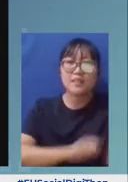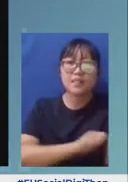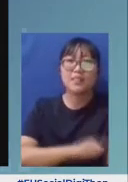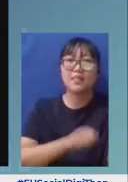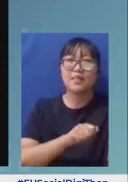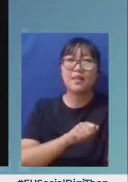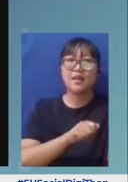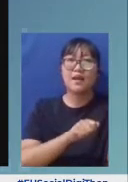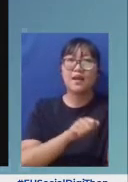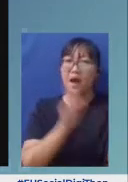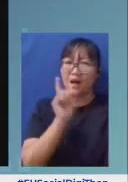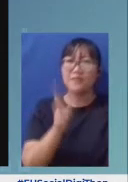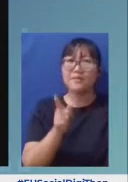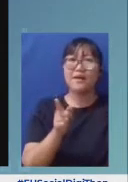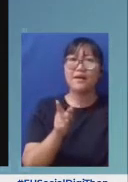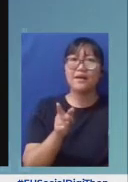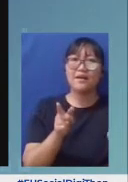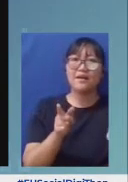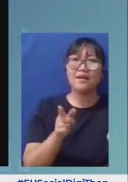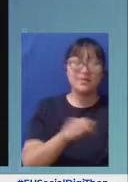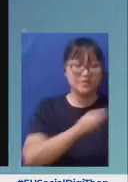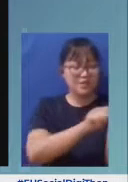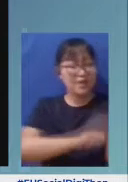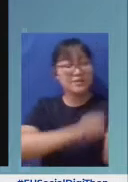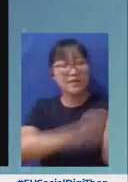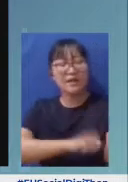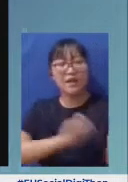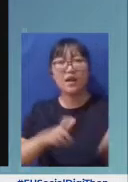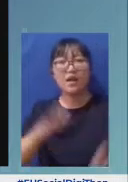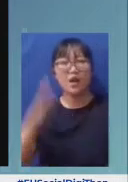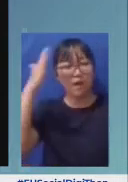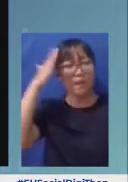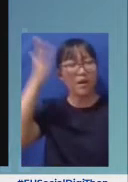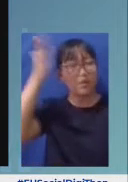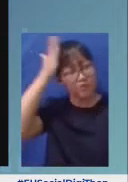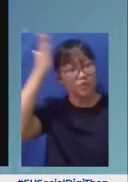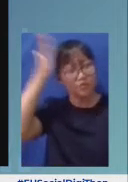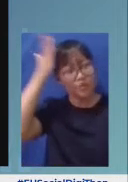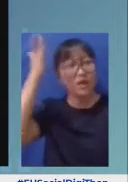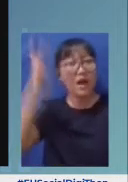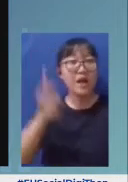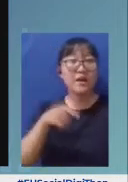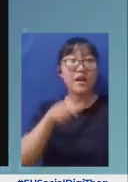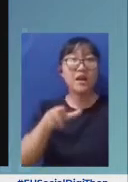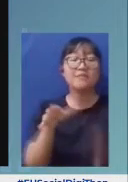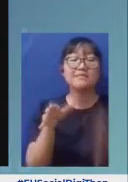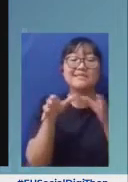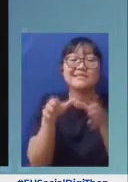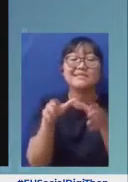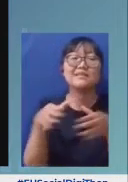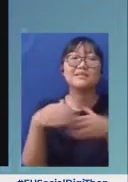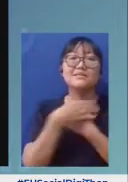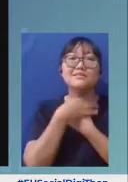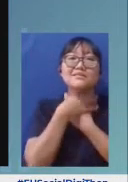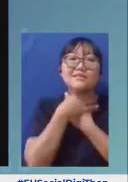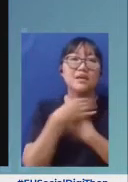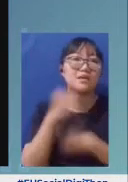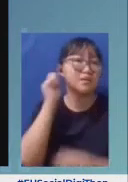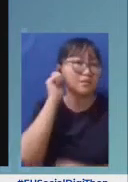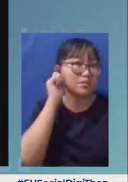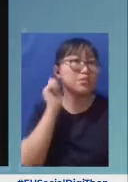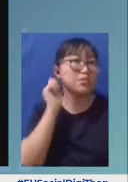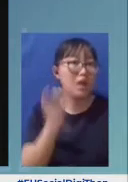badan ya, kemudian bentur-benturin kepala, ada yang mau nyekek ibunya juga ada ya, dan lain-lain macem-macem ya.